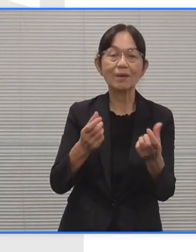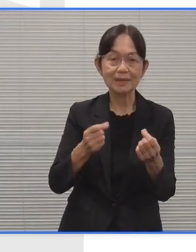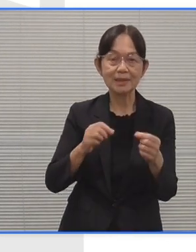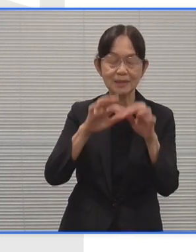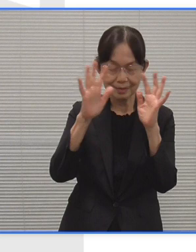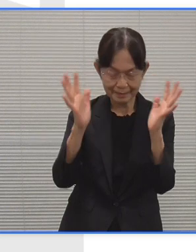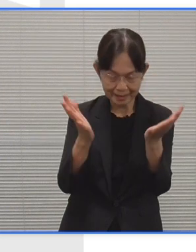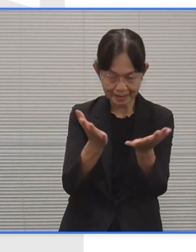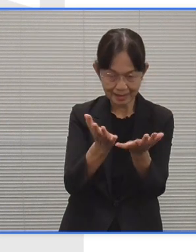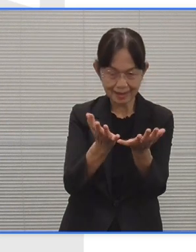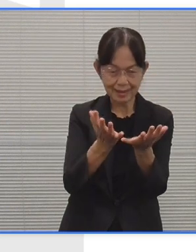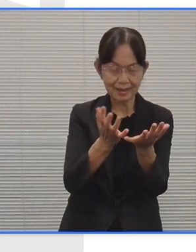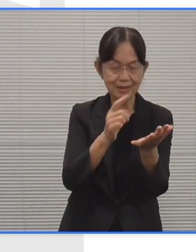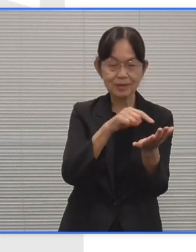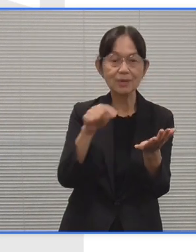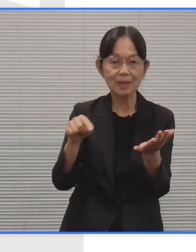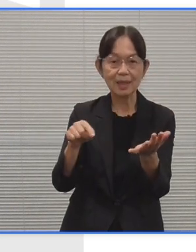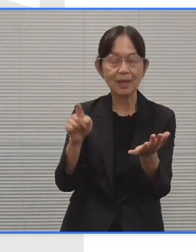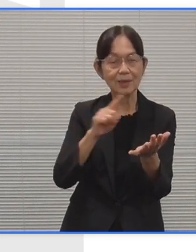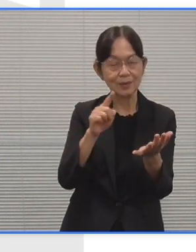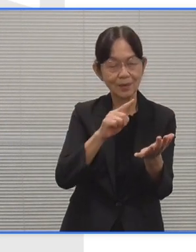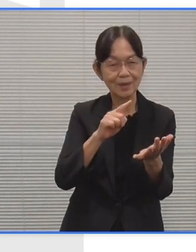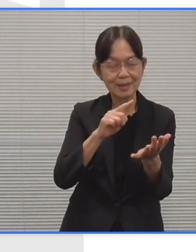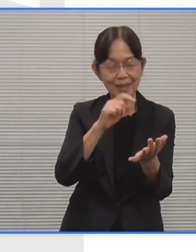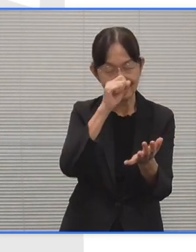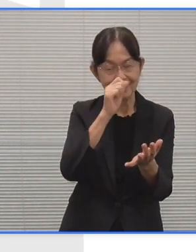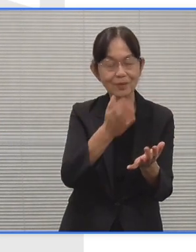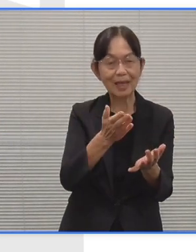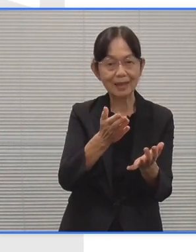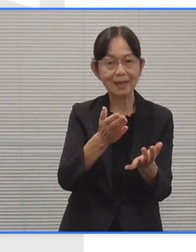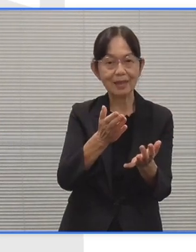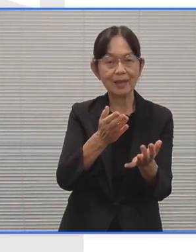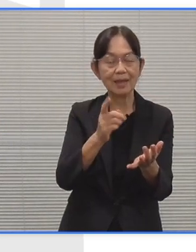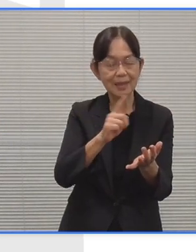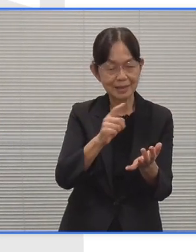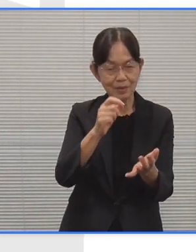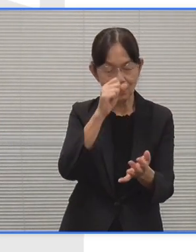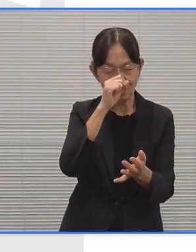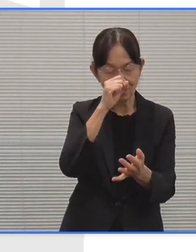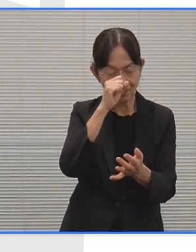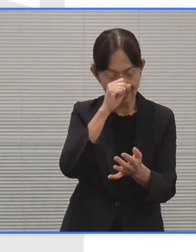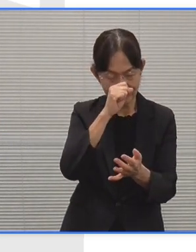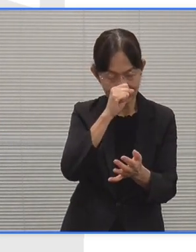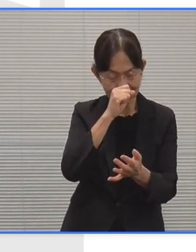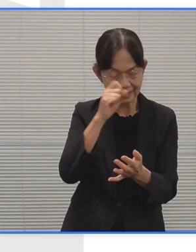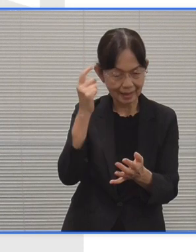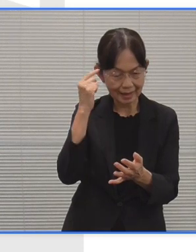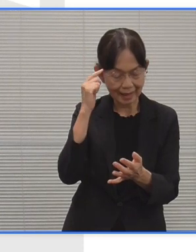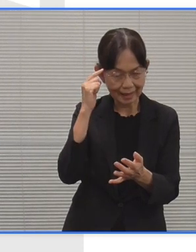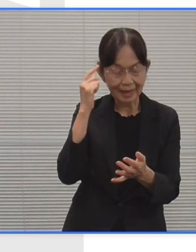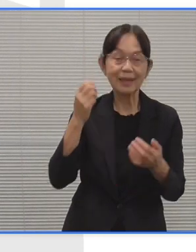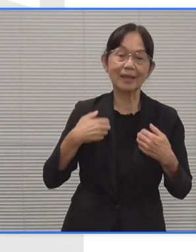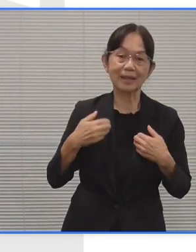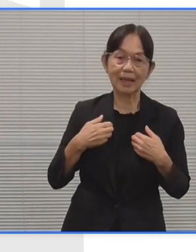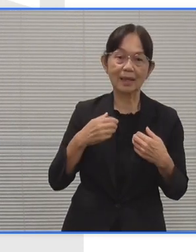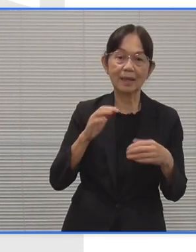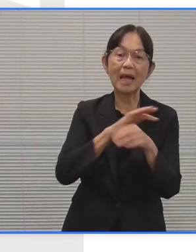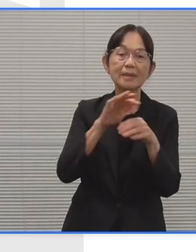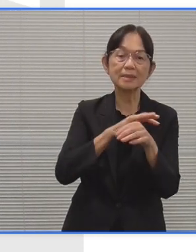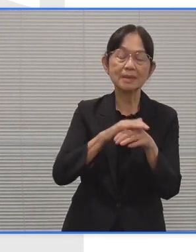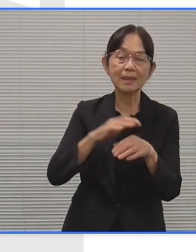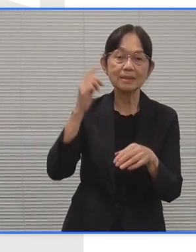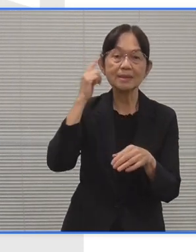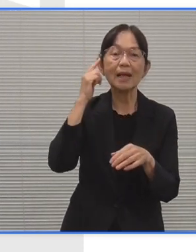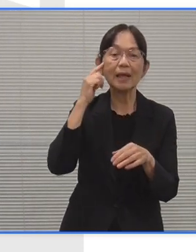全てについてどう生かせるか考えていかなきゃいけないかっていうのも区として大事に大事に受け止めております。